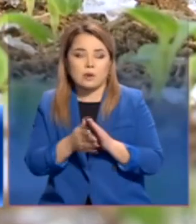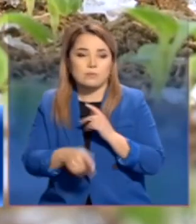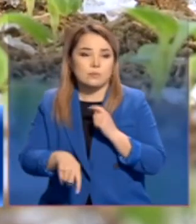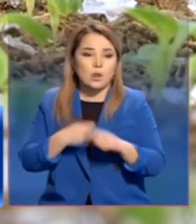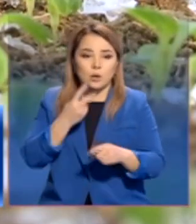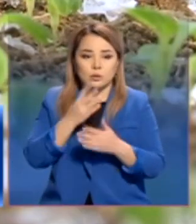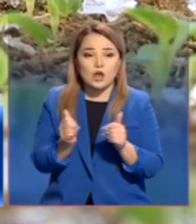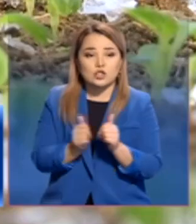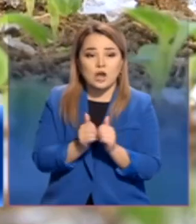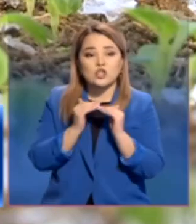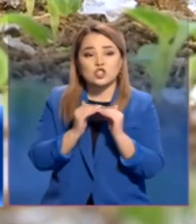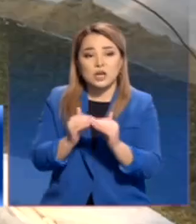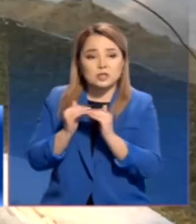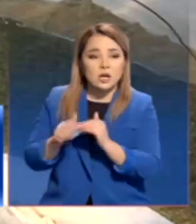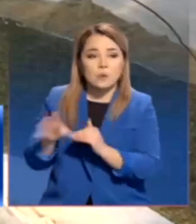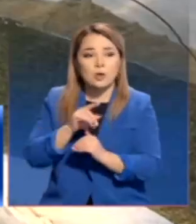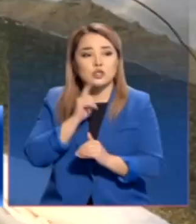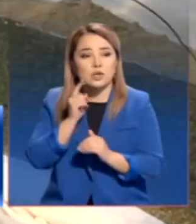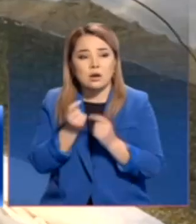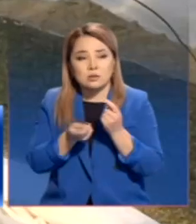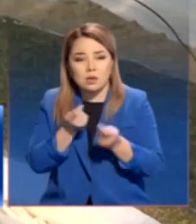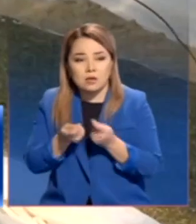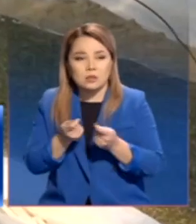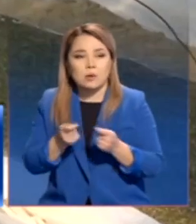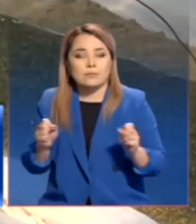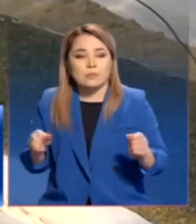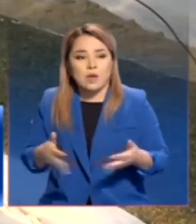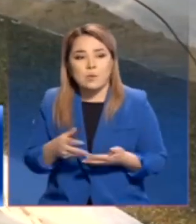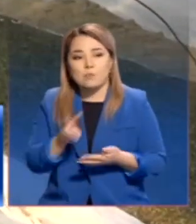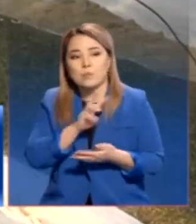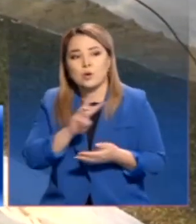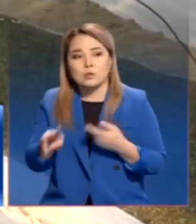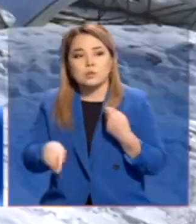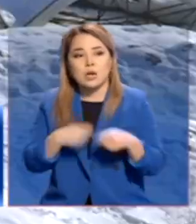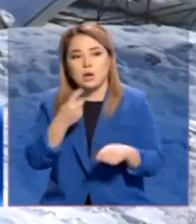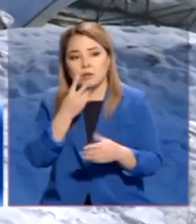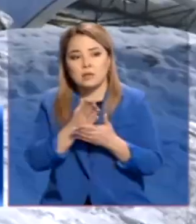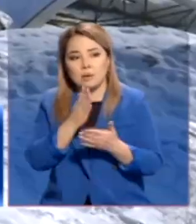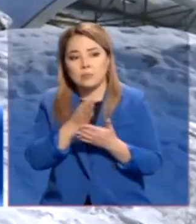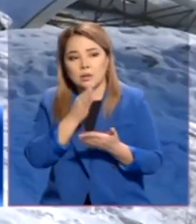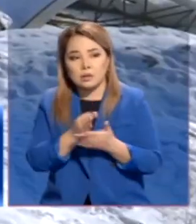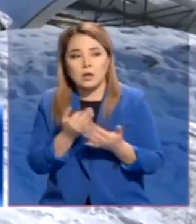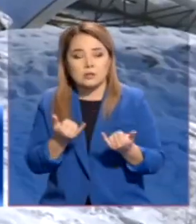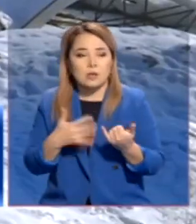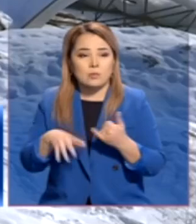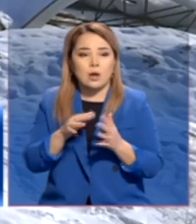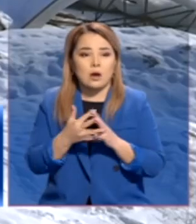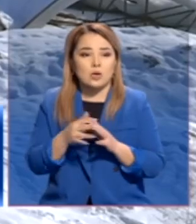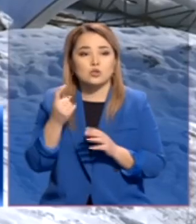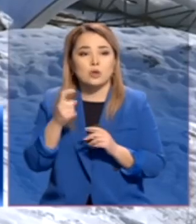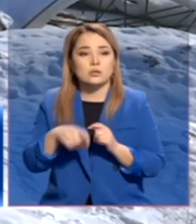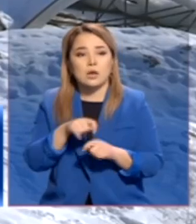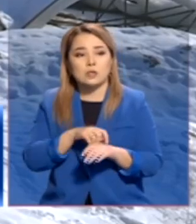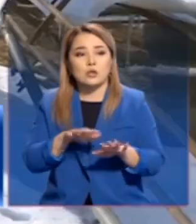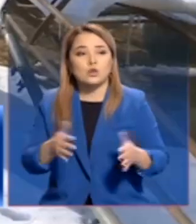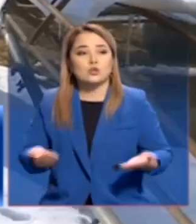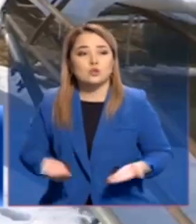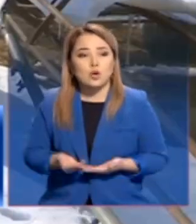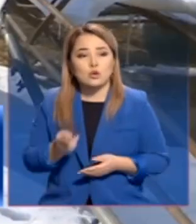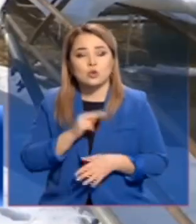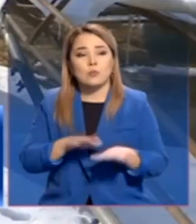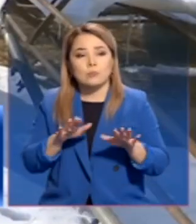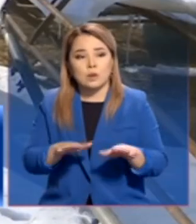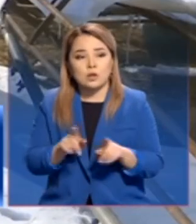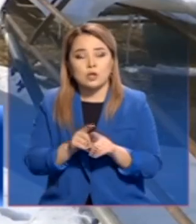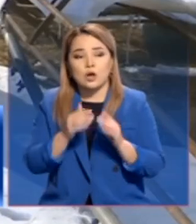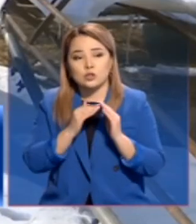Ал жанындағы жылжайларда жас көшеттер үсіп, шаруа миллиондаған шығынға ұшырады. Осылайша ауылдың 100 шақты тұрғынына жұмыс орны